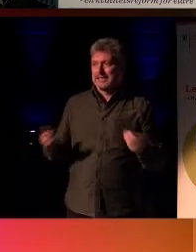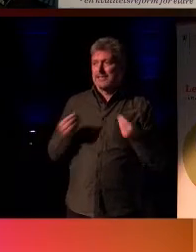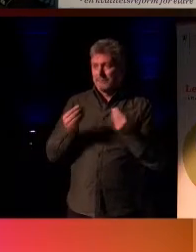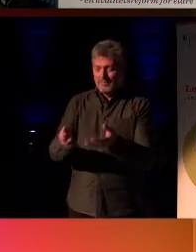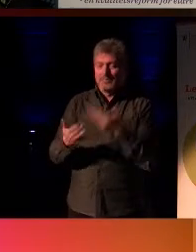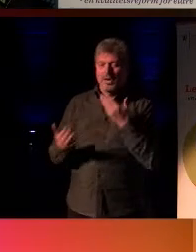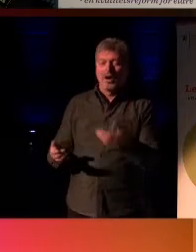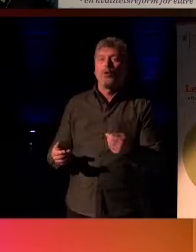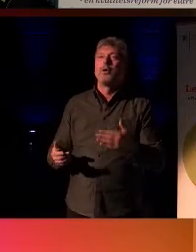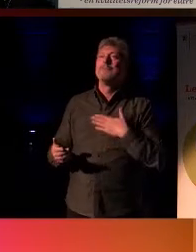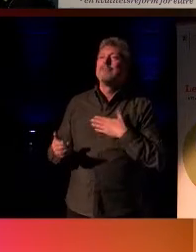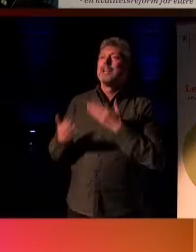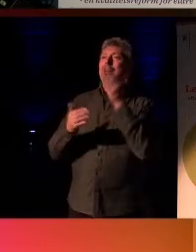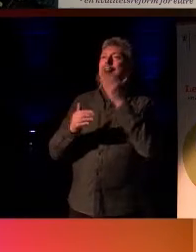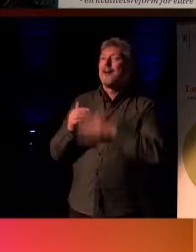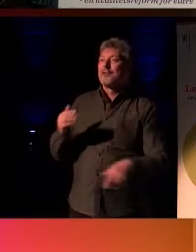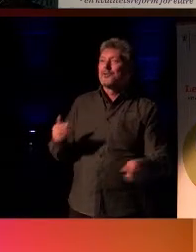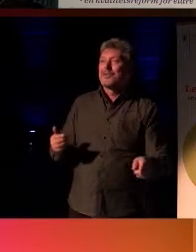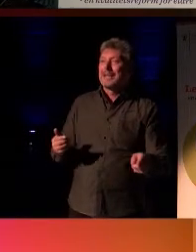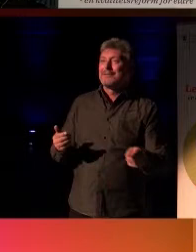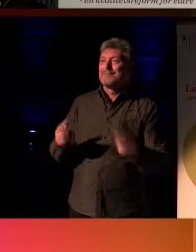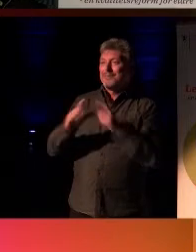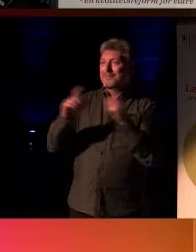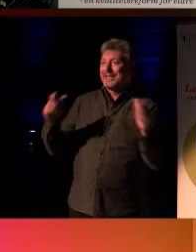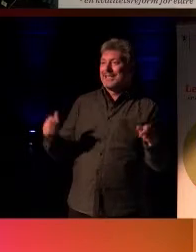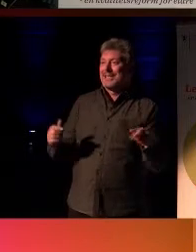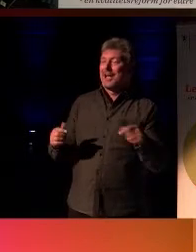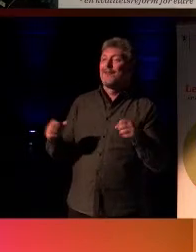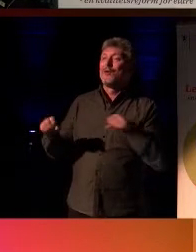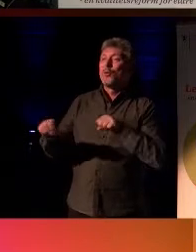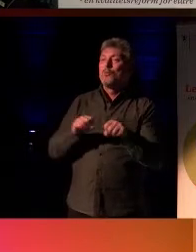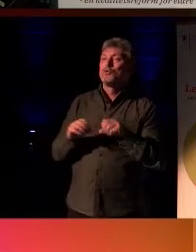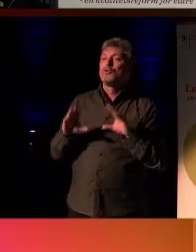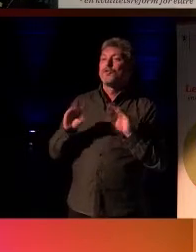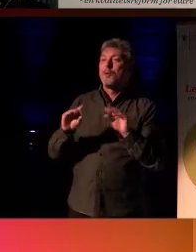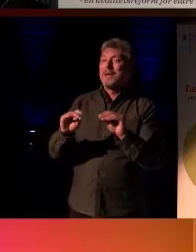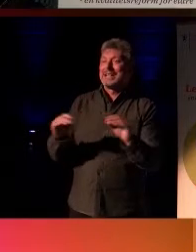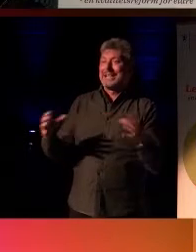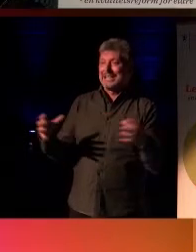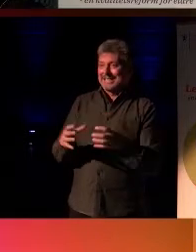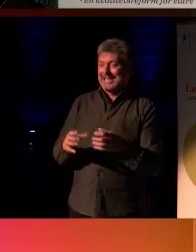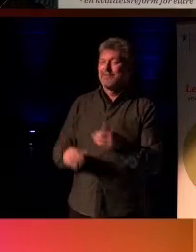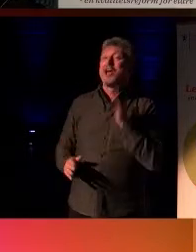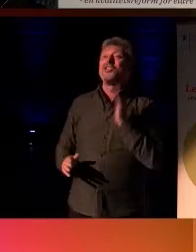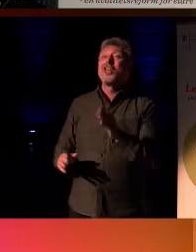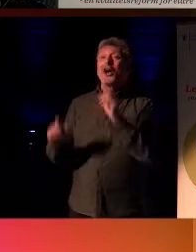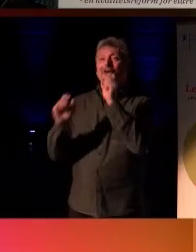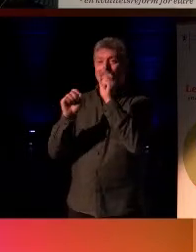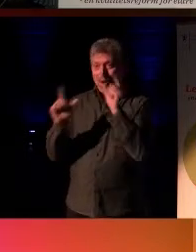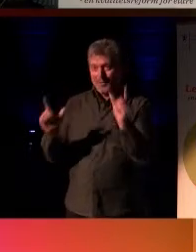Jeg ønsker å avslutte med et bilde fra kommunens forbedringsteam. Takk for oppmerksomheten.